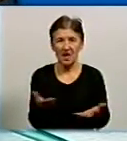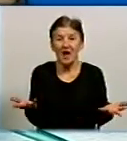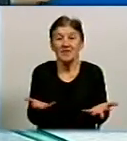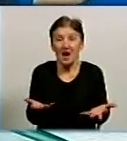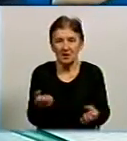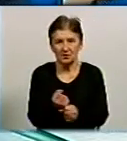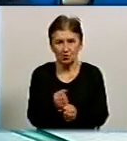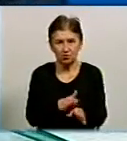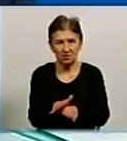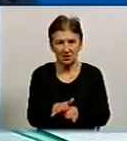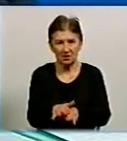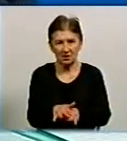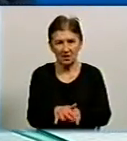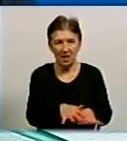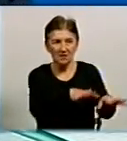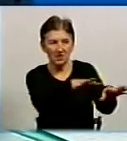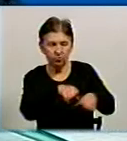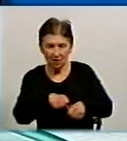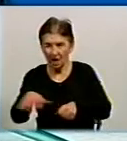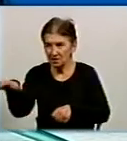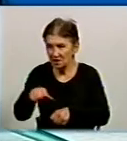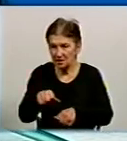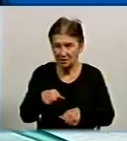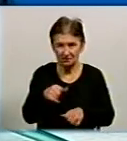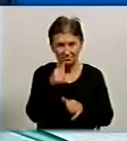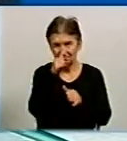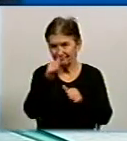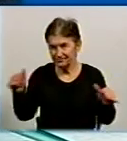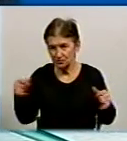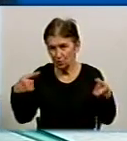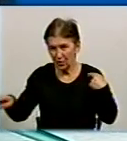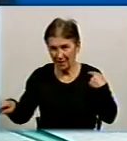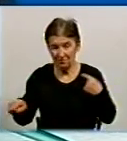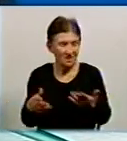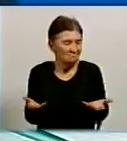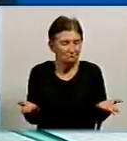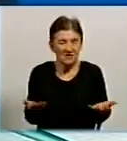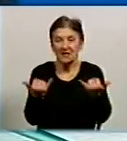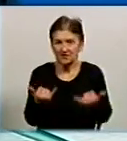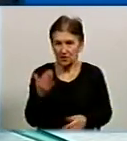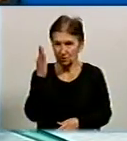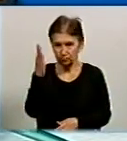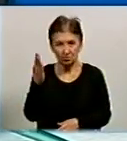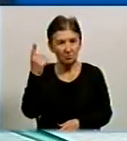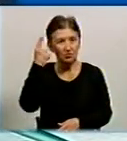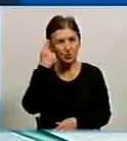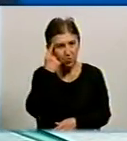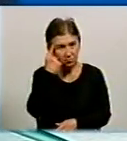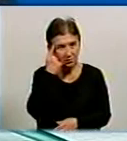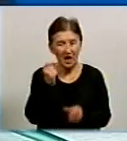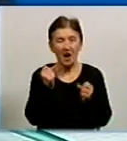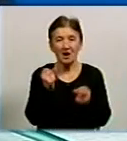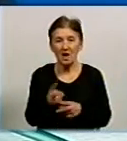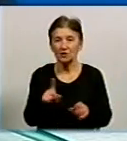зробити? Забрати кошти у інших проєктів? Ну, начебто це неправильно. Тому будемо думати зараз, як все ж таки зробити так, щоб цей